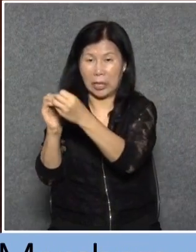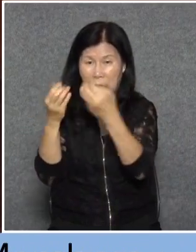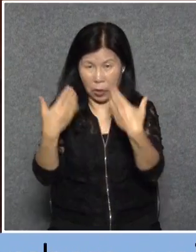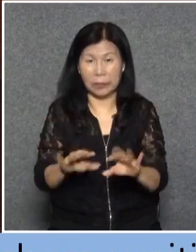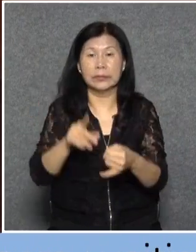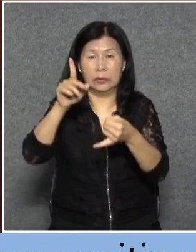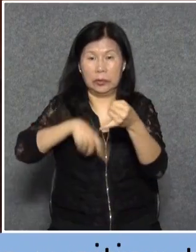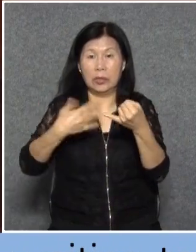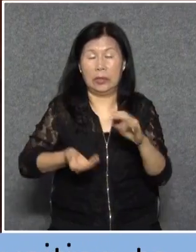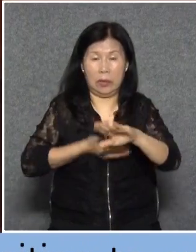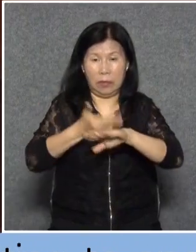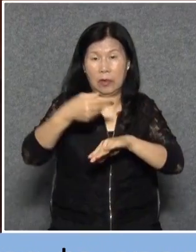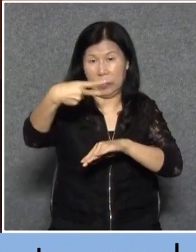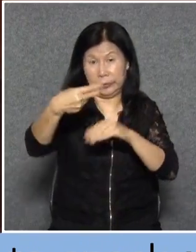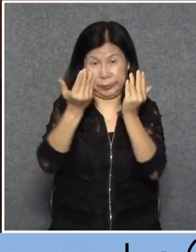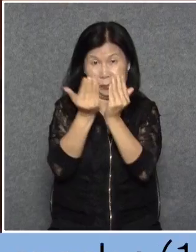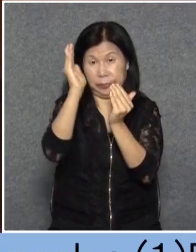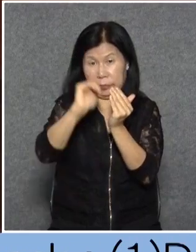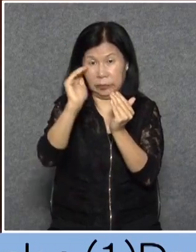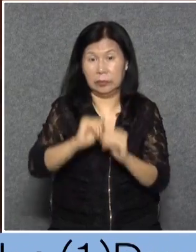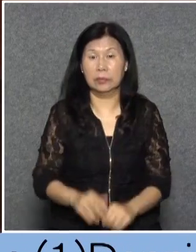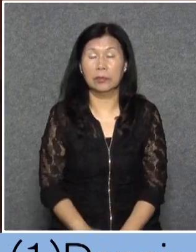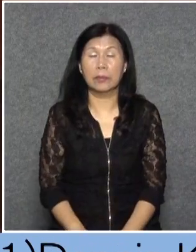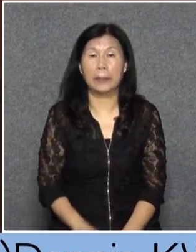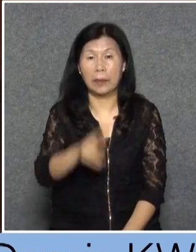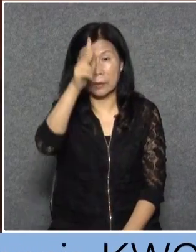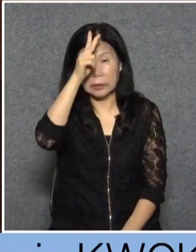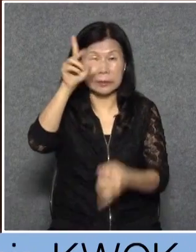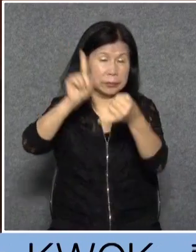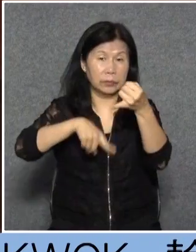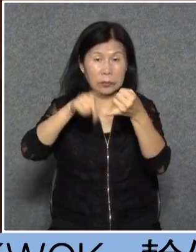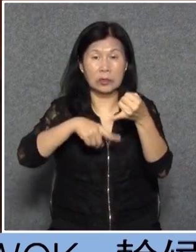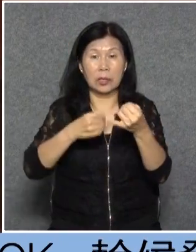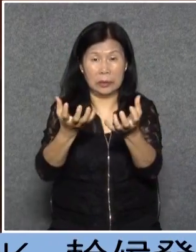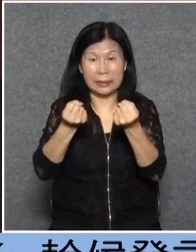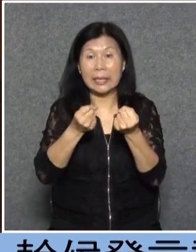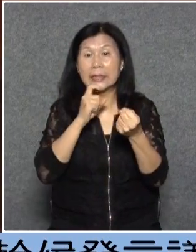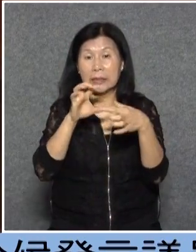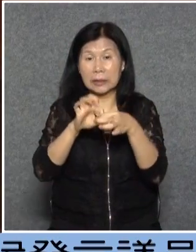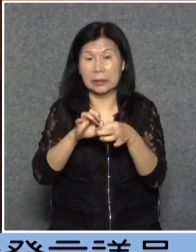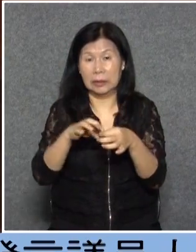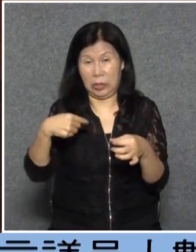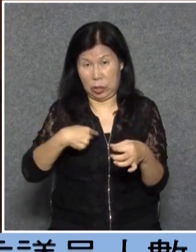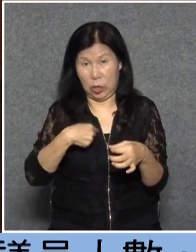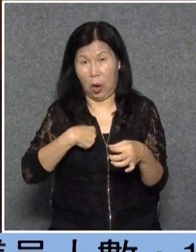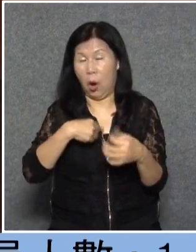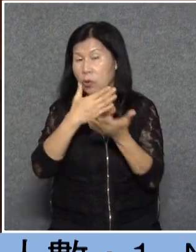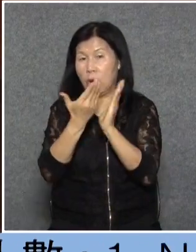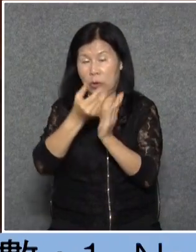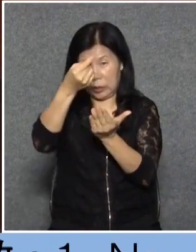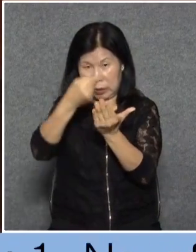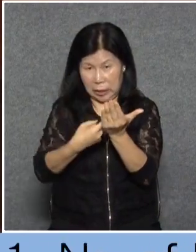至去恢復二讀。雖然政府最後咧即係接納咗本席大部分修正案嘅意